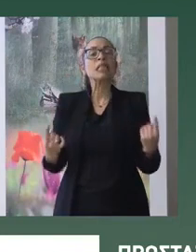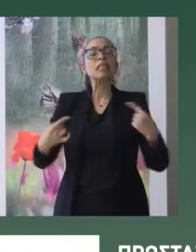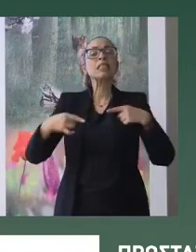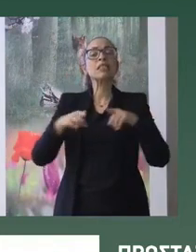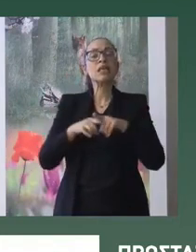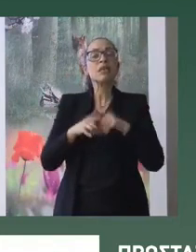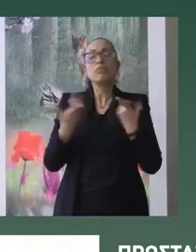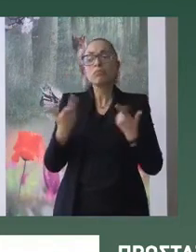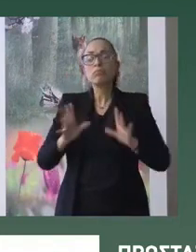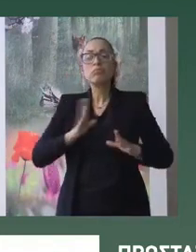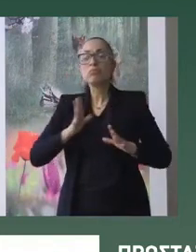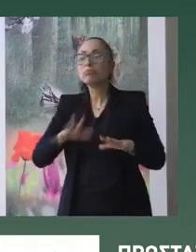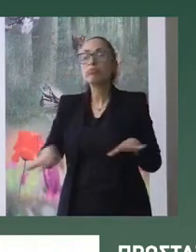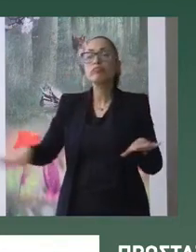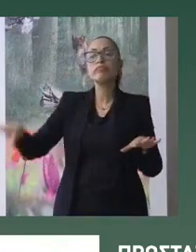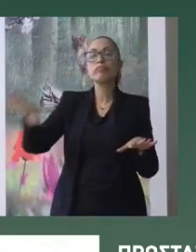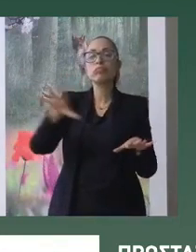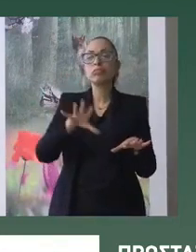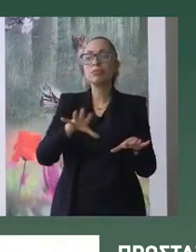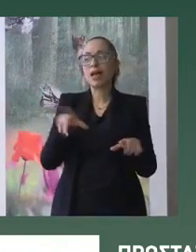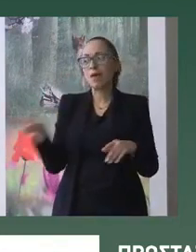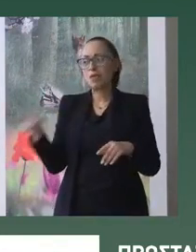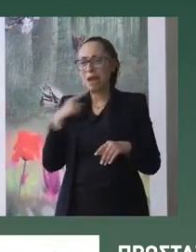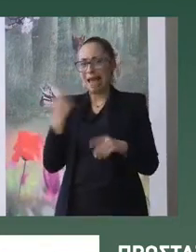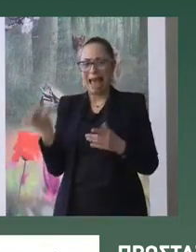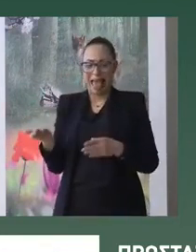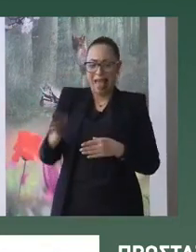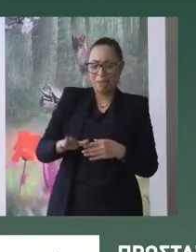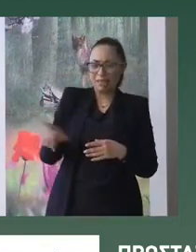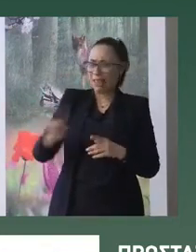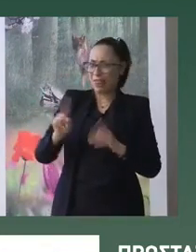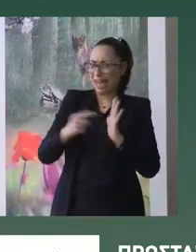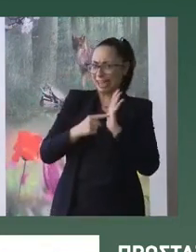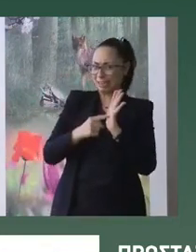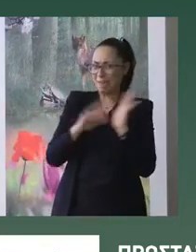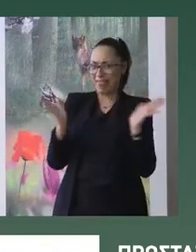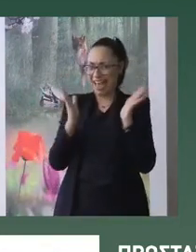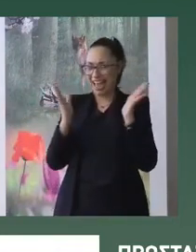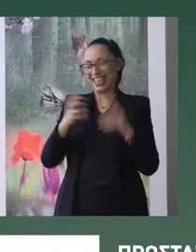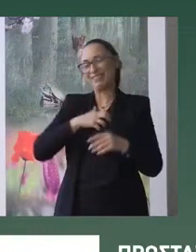σε σχέση πάλι με τον πληθυσμό. Φαντάζομαι αυτό δεν ήταν σημάδι να σταματήσω.